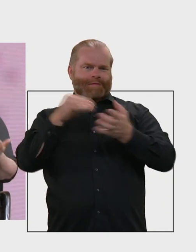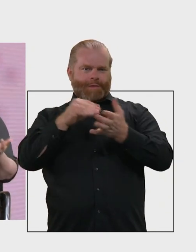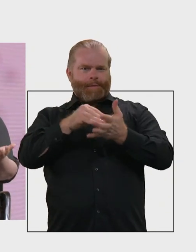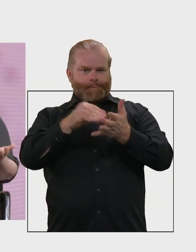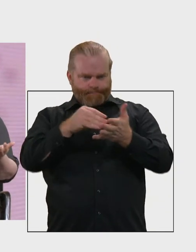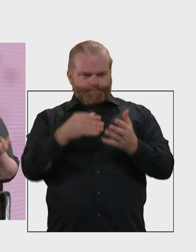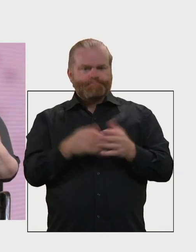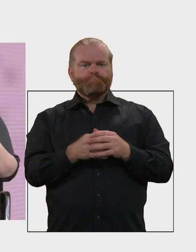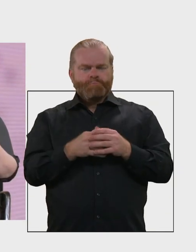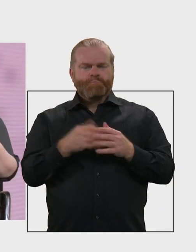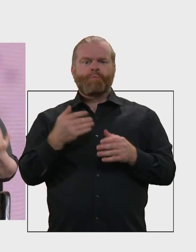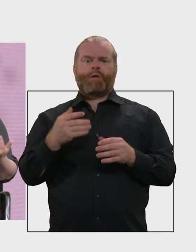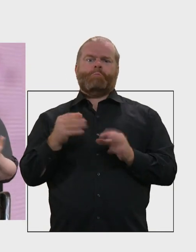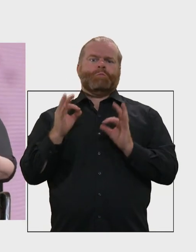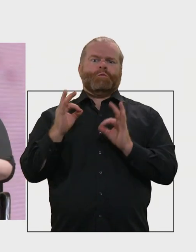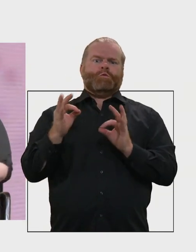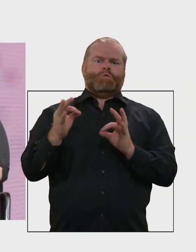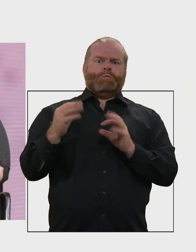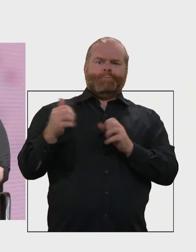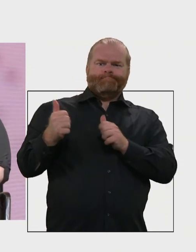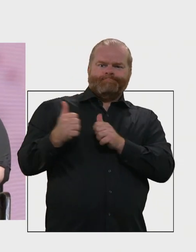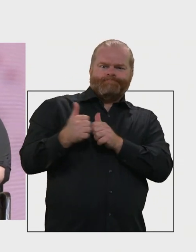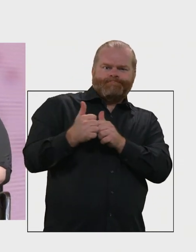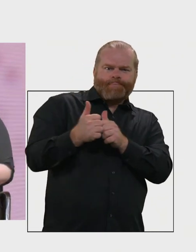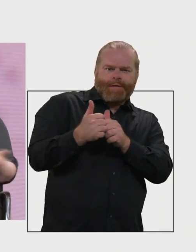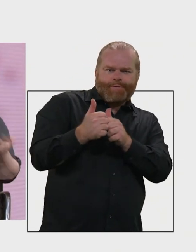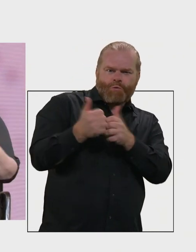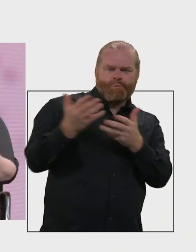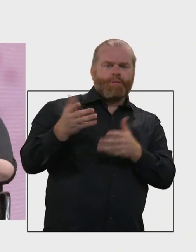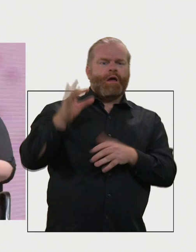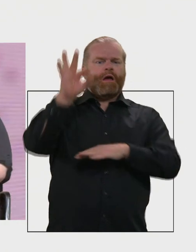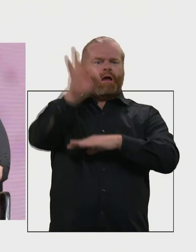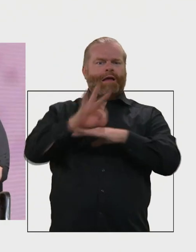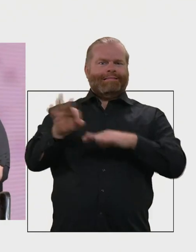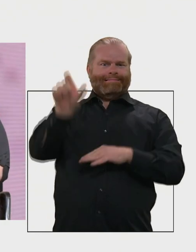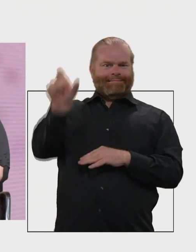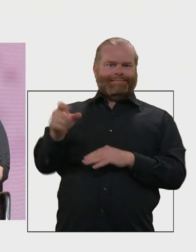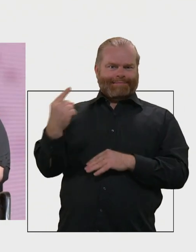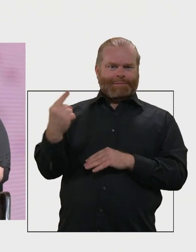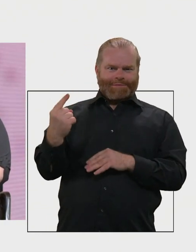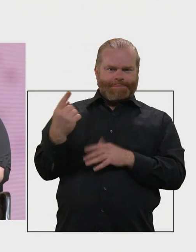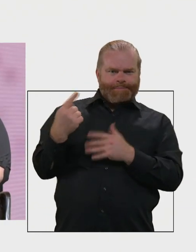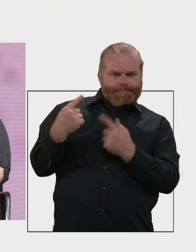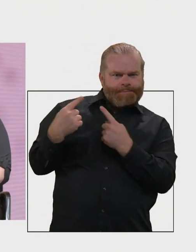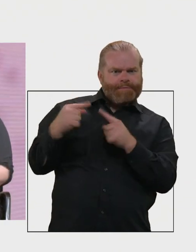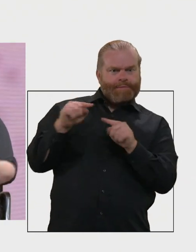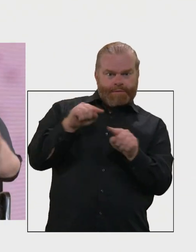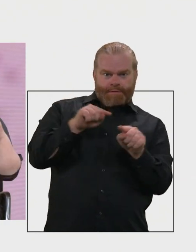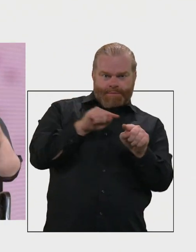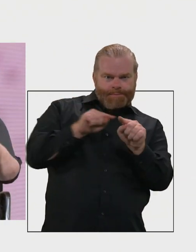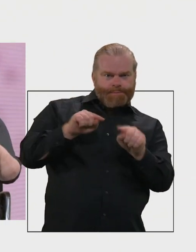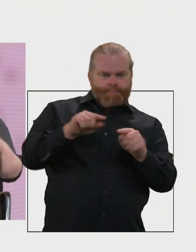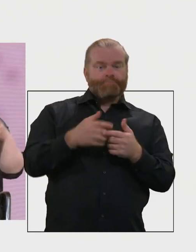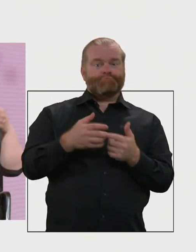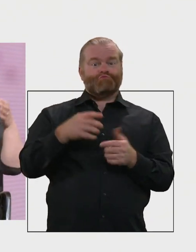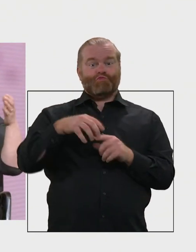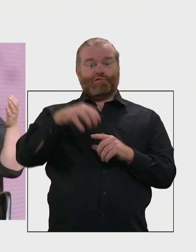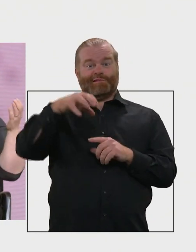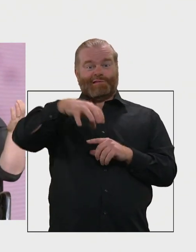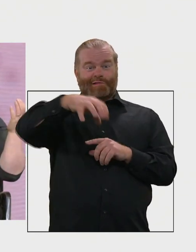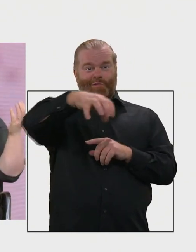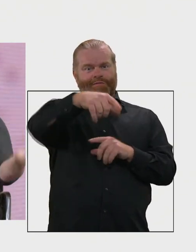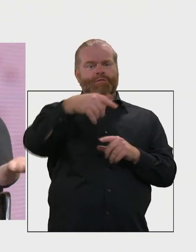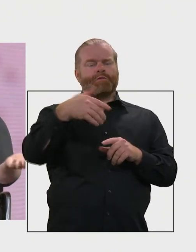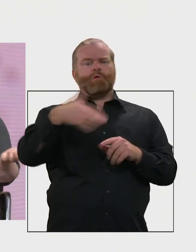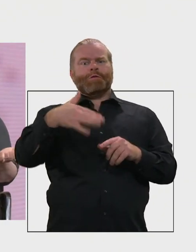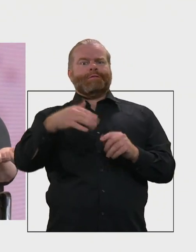jetzt gekommen sind oder noch kommen, die noch in der Konzeption zum Teil schon umgesetzt sind, die sind in der Zeit jetzt entstanden. Und, mhm, das ist ganz wichtig, wir sagen, wir